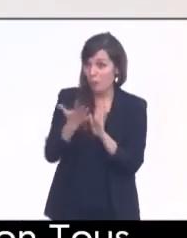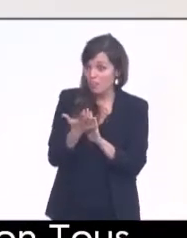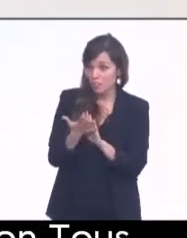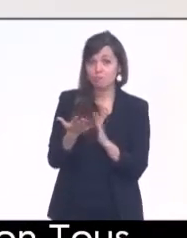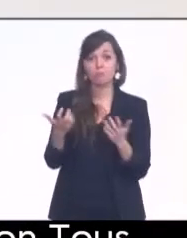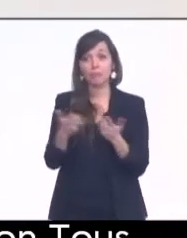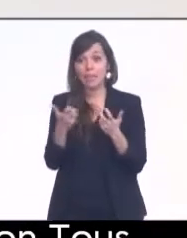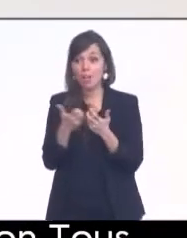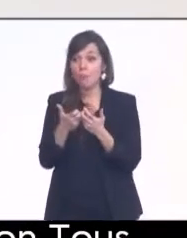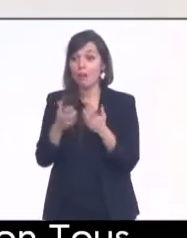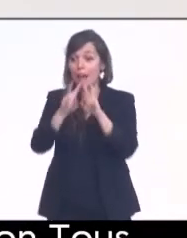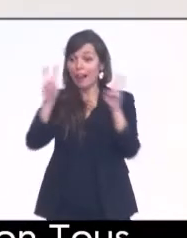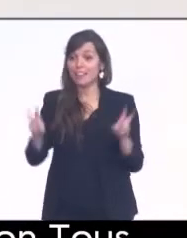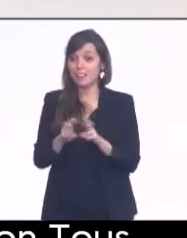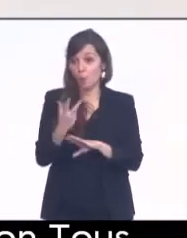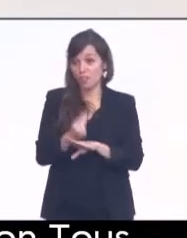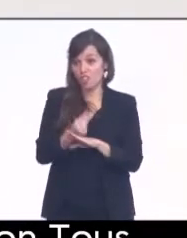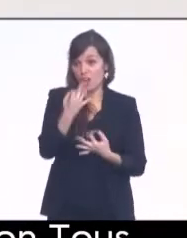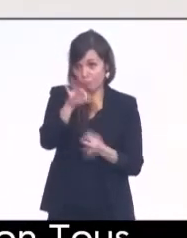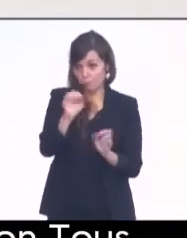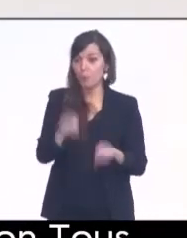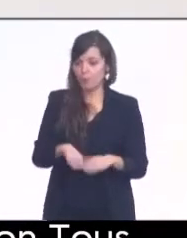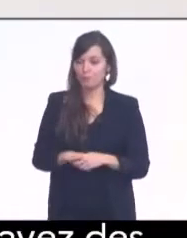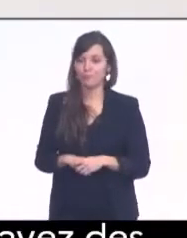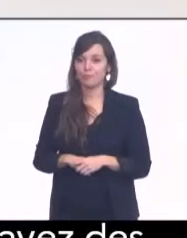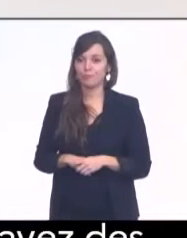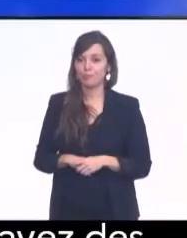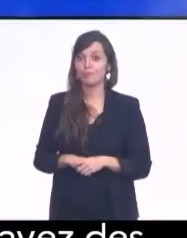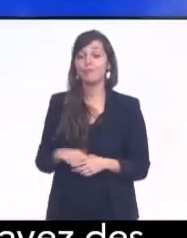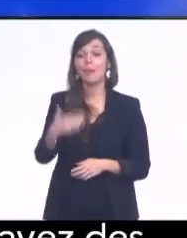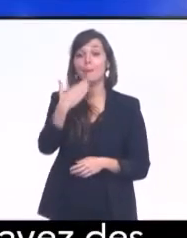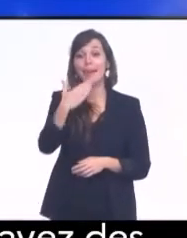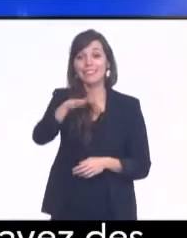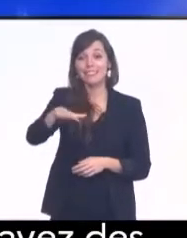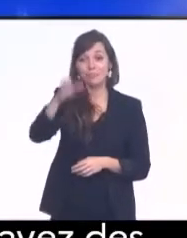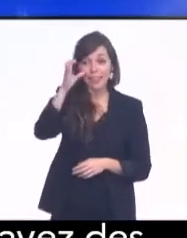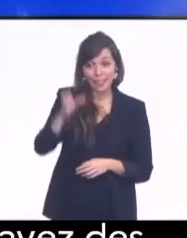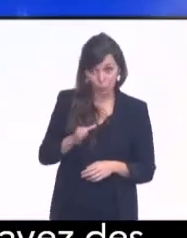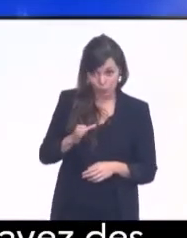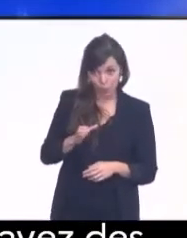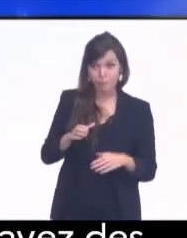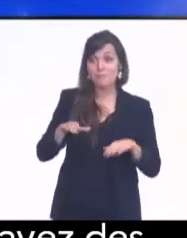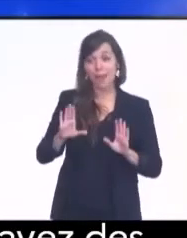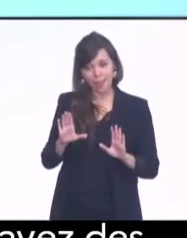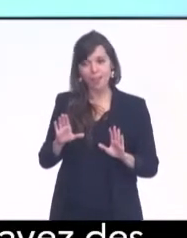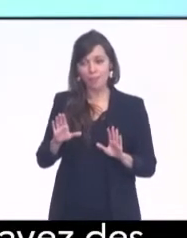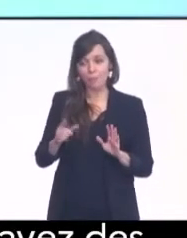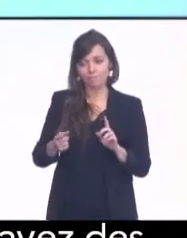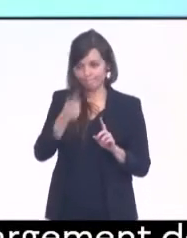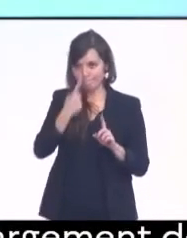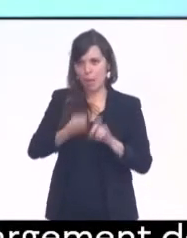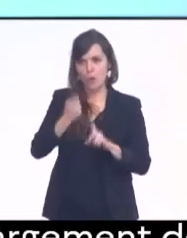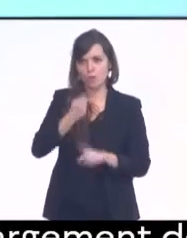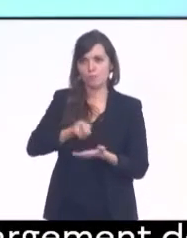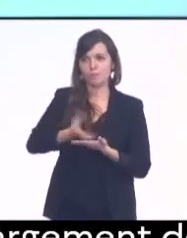de l'attestation de dérogation. Je vous remercie pour votre écoute, mais je voudrais vous dire que